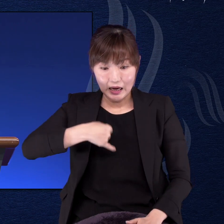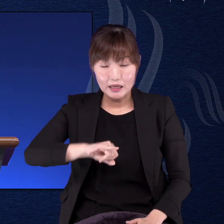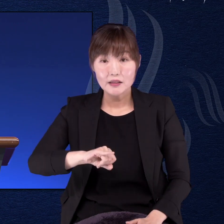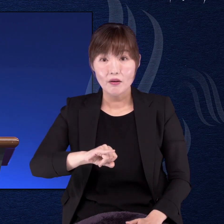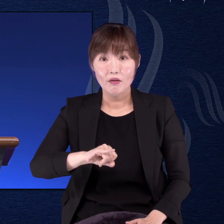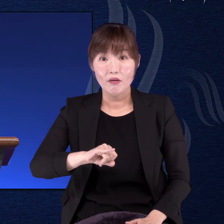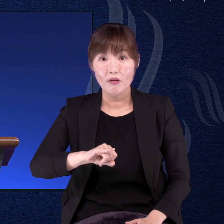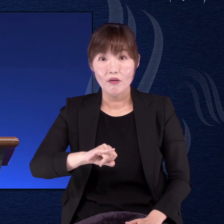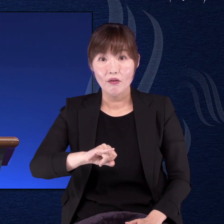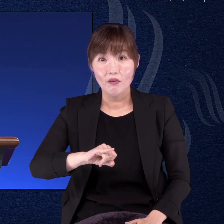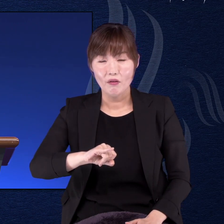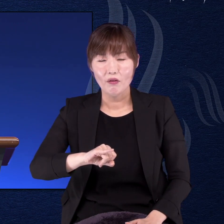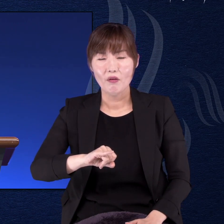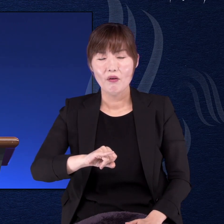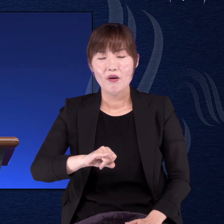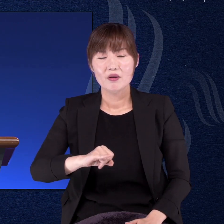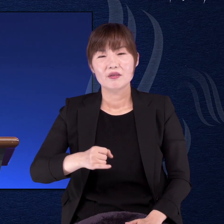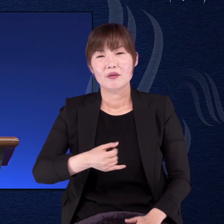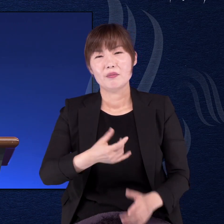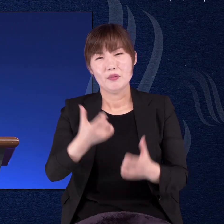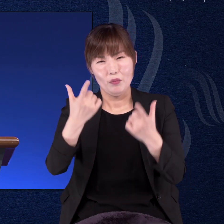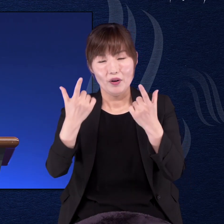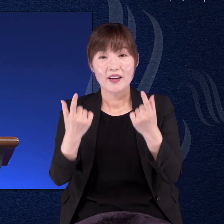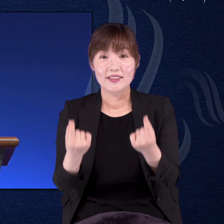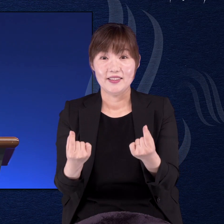자녀 되면 좋겠어요.